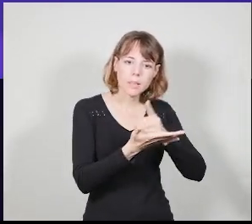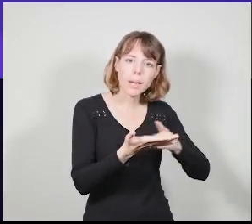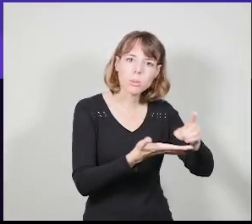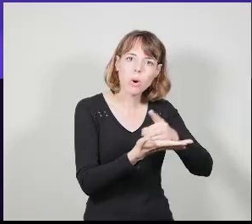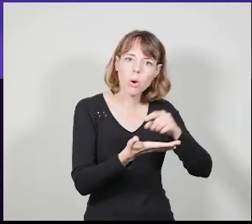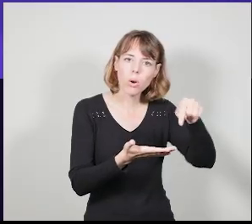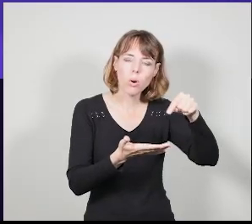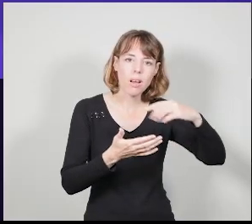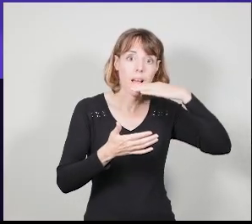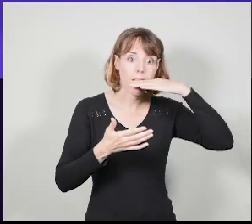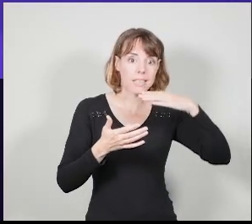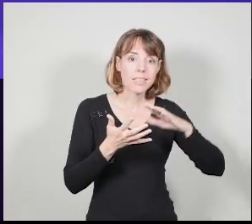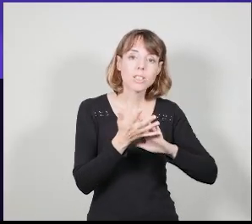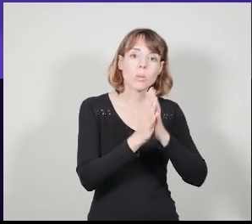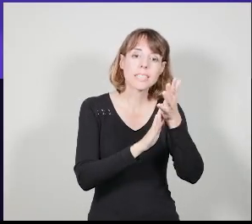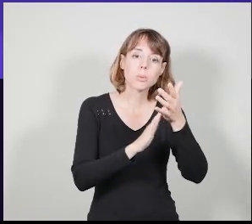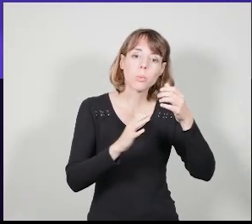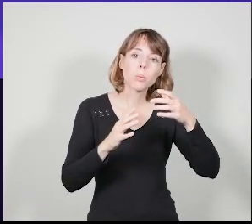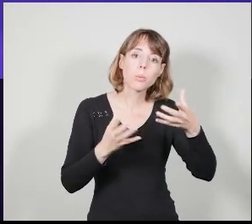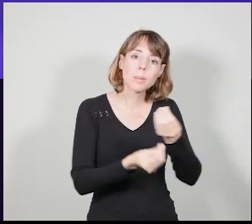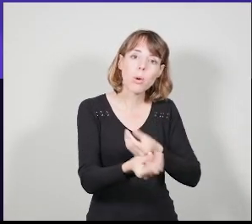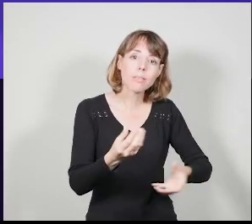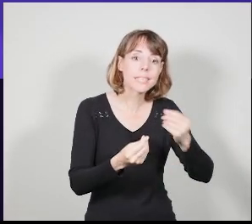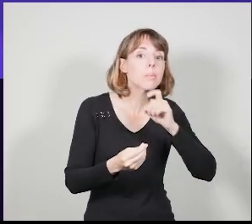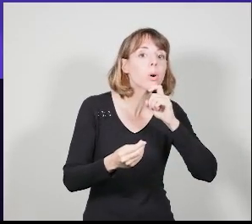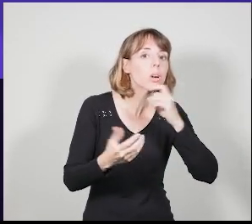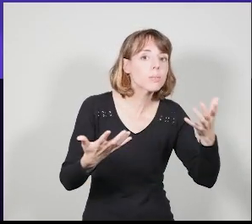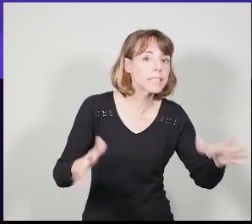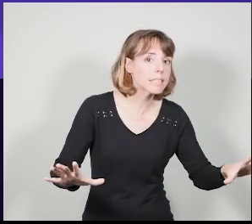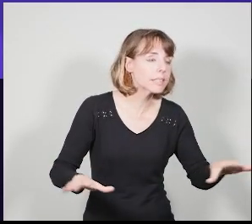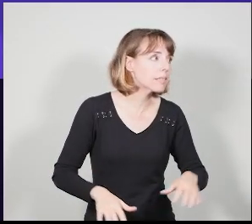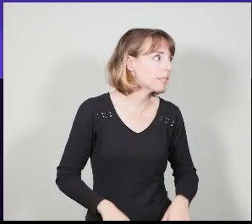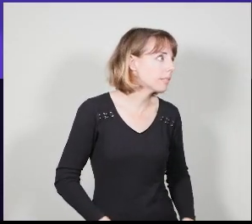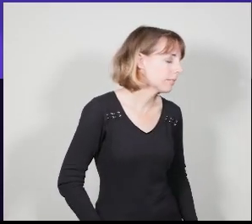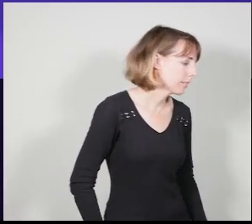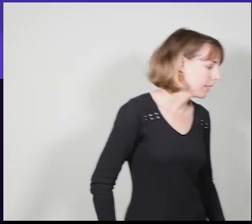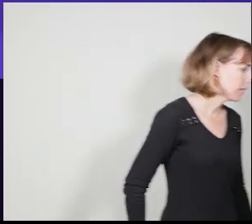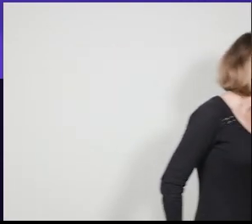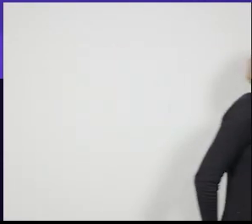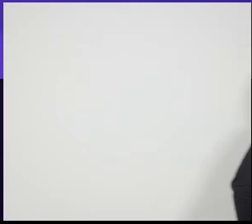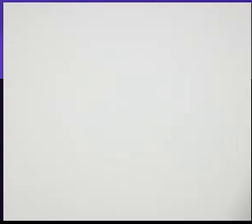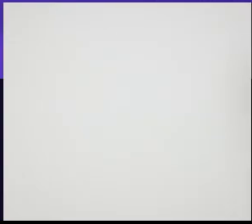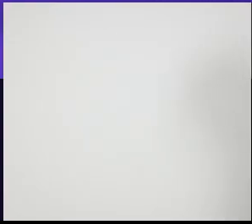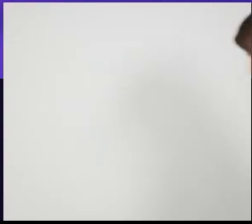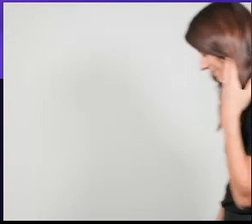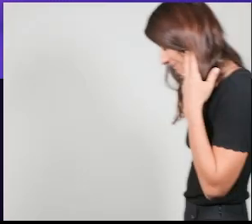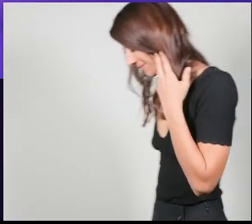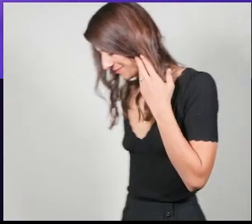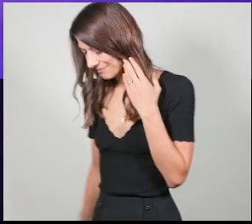au seuil de la transition démographique, il n'avait pas encore fait. Et ce qu'on a vu est édifiant. C'est-à-dire qu'on a vu